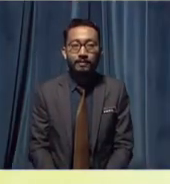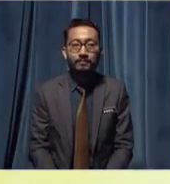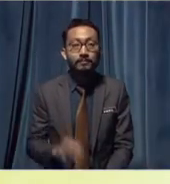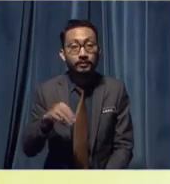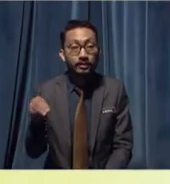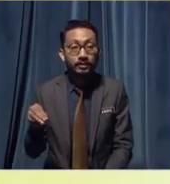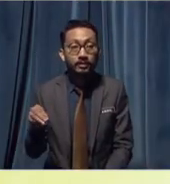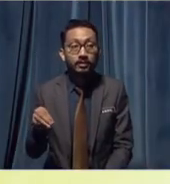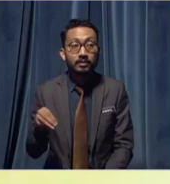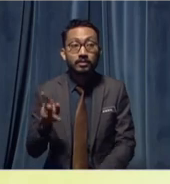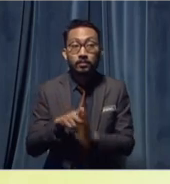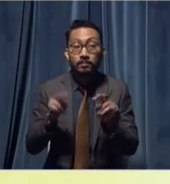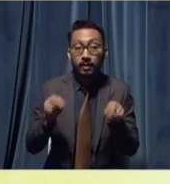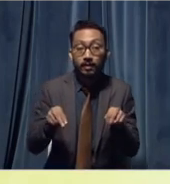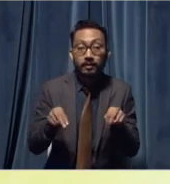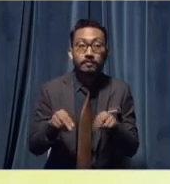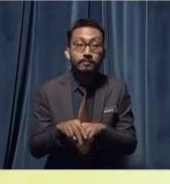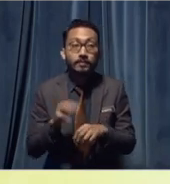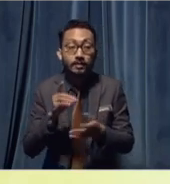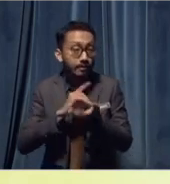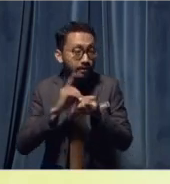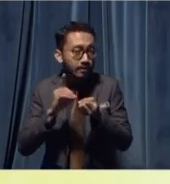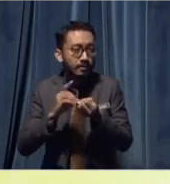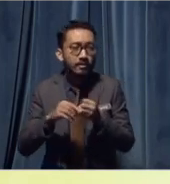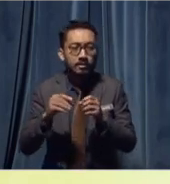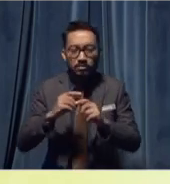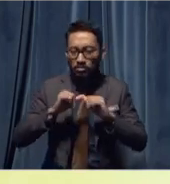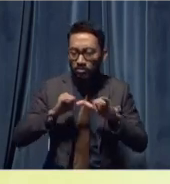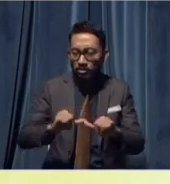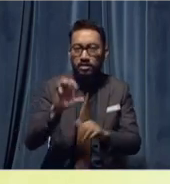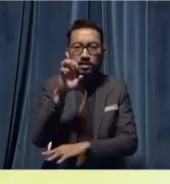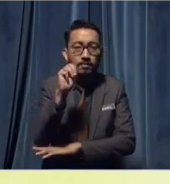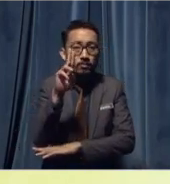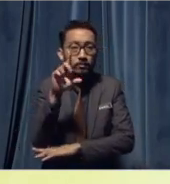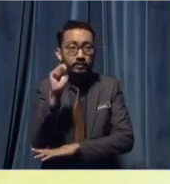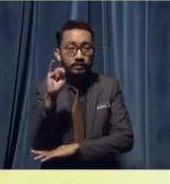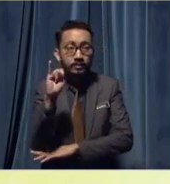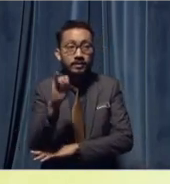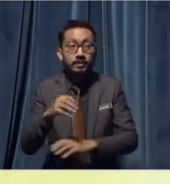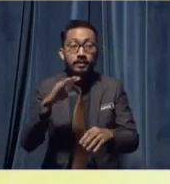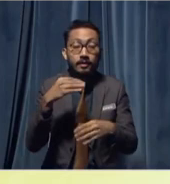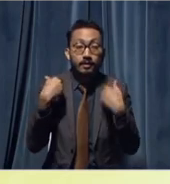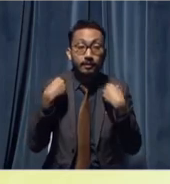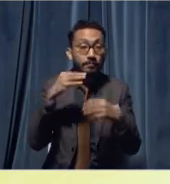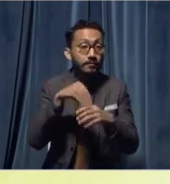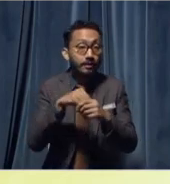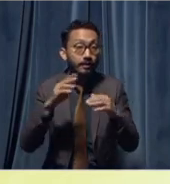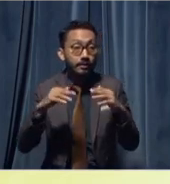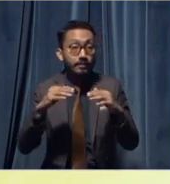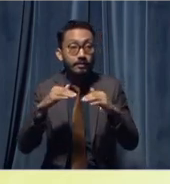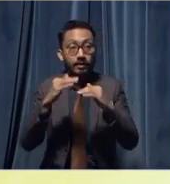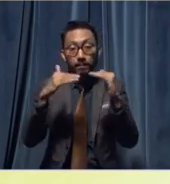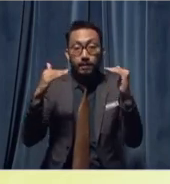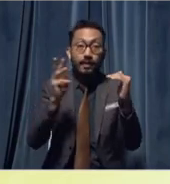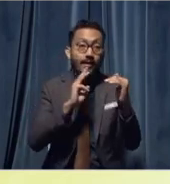Jadi murid-murid, keupayaan deterjen mengekalkan emulsi dengan keadaan